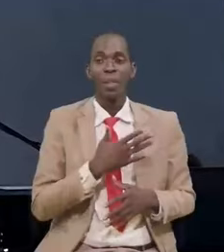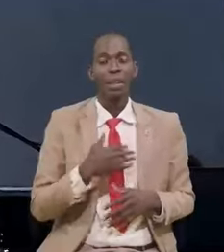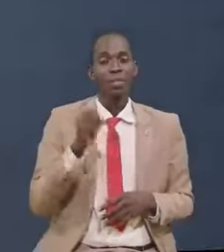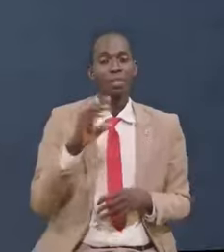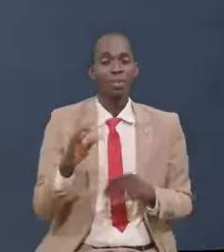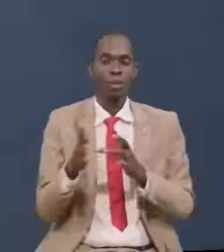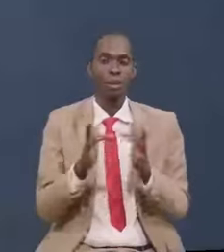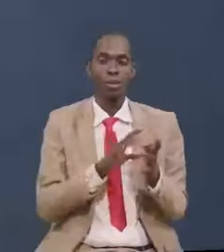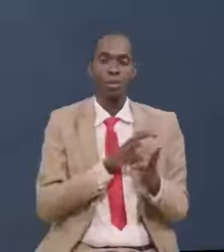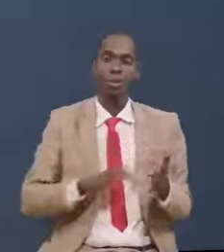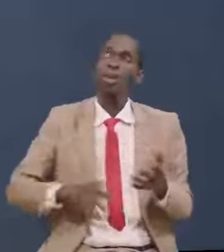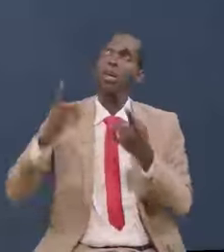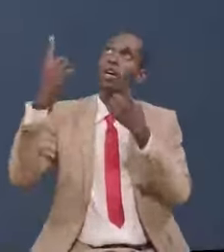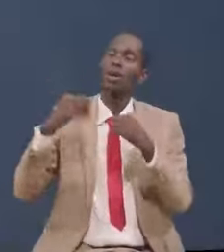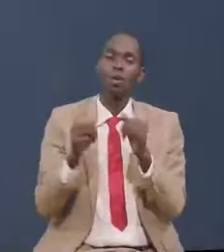Alors il vient avec la puissance.